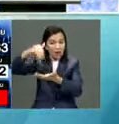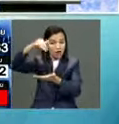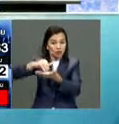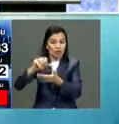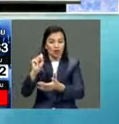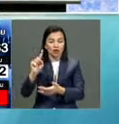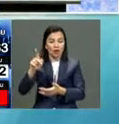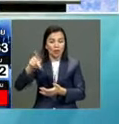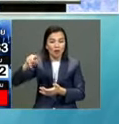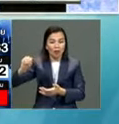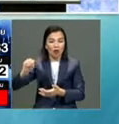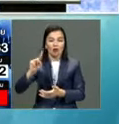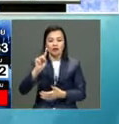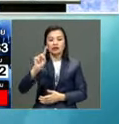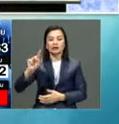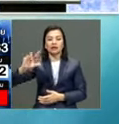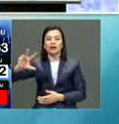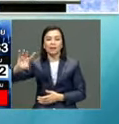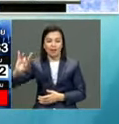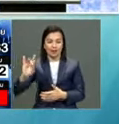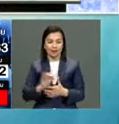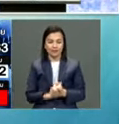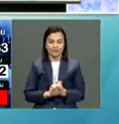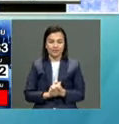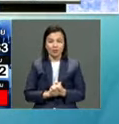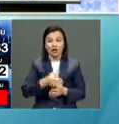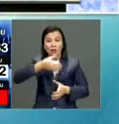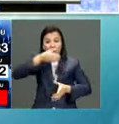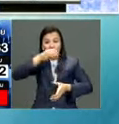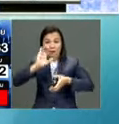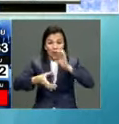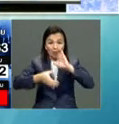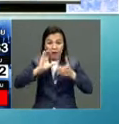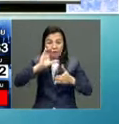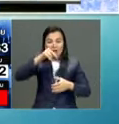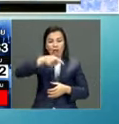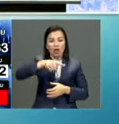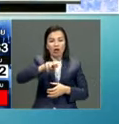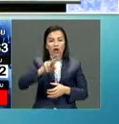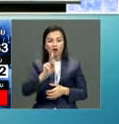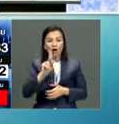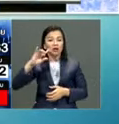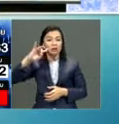แล้วก็ถ้าเกี่ยวข้องกับเรื่องของสพมเรื่องราวร้องทุกข์ศูนย์ศูนย์ร้องทุกข์นั้นก็คือ1 138นะครับมั่วสุมกระทำผิดพ.ร.ก.ไม่ปฏิบัติตามมาตรการการป้องกันหรือการตรวจเจ้าหน้าที่หลังๆมาเขาบอกว่าสายโรงงานน้อยลงแบบผิดสังเกตเลยดูเหมือนดีหรือเปล่าก็ไม่รู้นะครับแต่ว่าว่าเข้าใจว่าน่าจะมีเรื่องลดน้อยถอยลงด้วยส่วนหนึ่งแต่ไงก็ตามแต่ถ้าท่านมีเพิ่มเติมอะไรอย่างไร